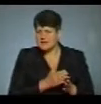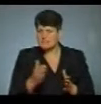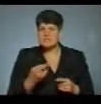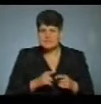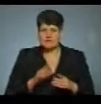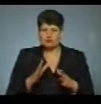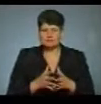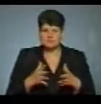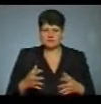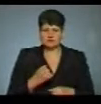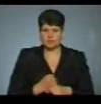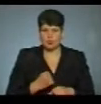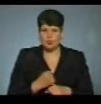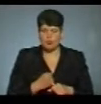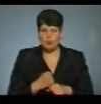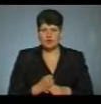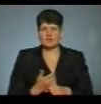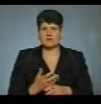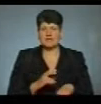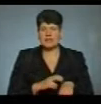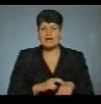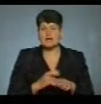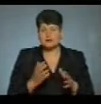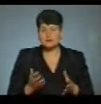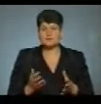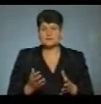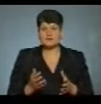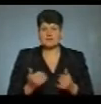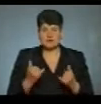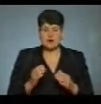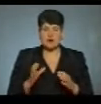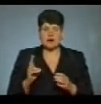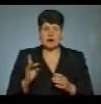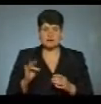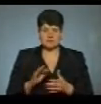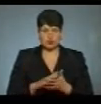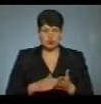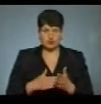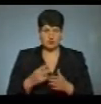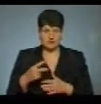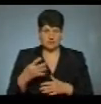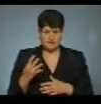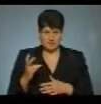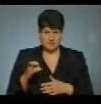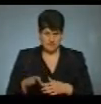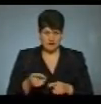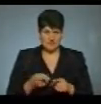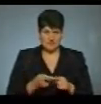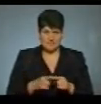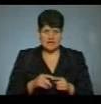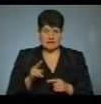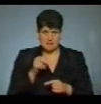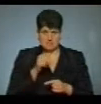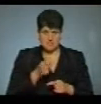так, лікарів-інфекціоністів, епідеміологів. От. І... Ну, поки що карантин продовжили до 24 квітня, так. Тобто це на місяць. Якщо за